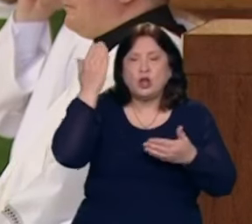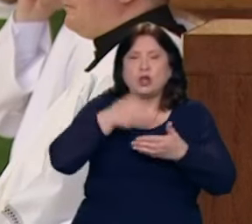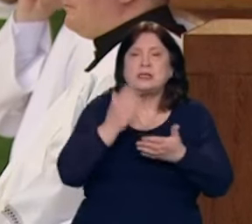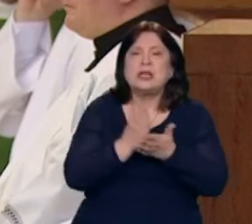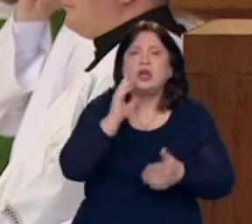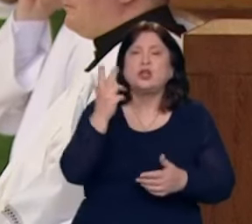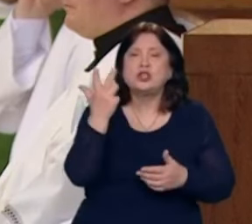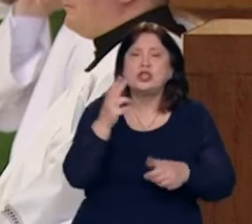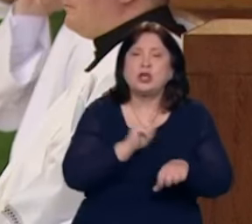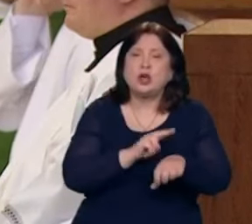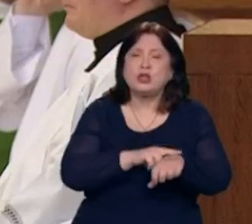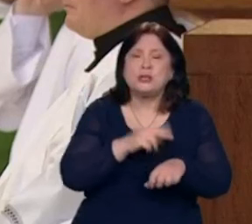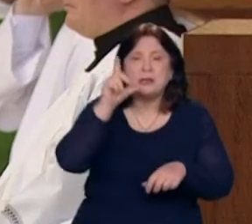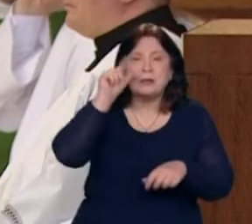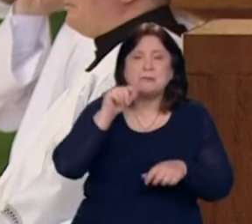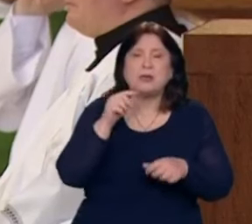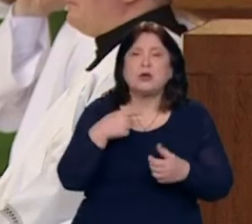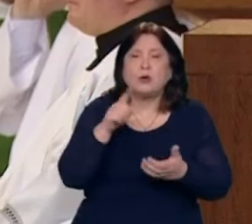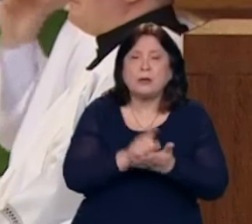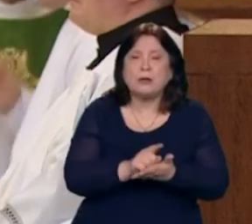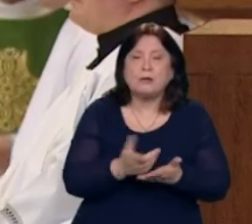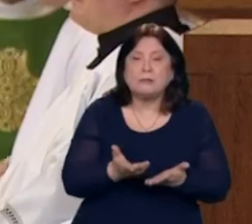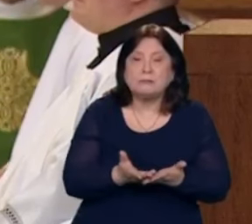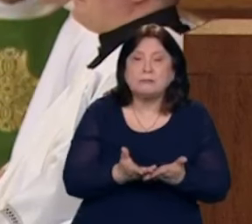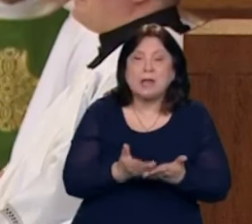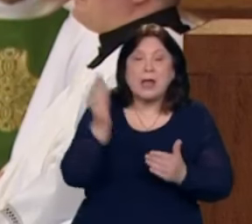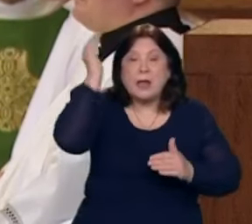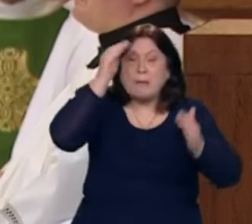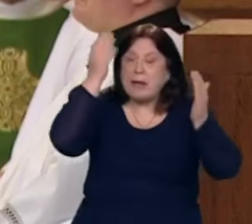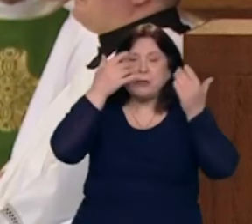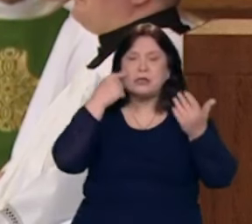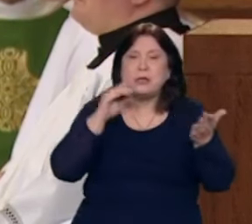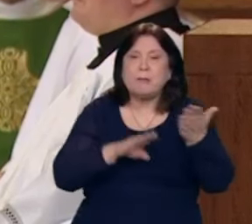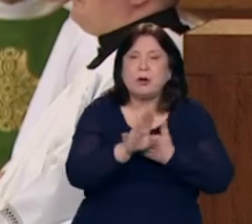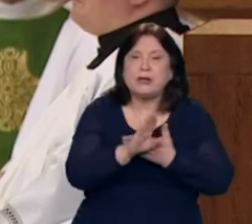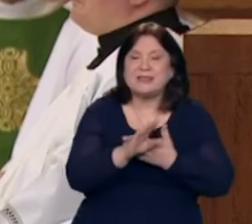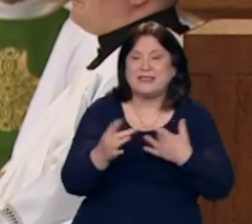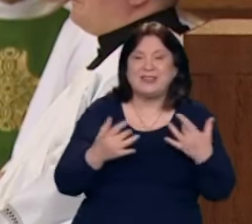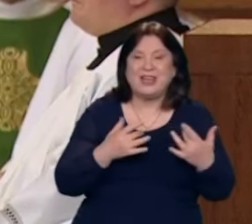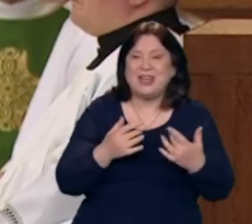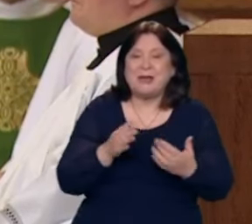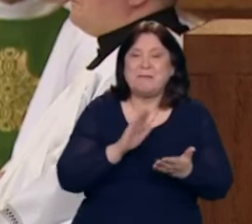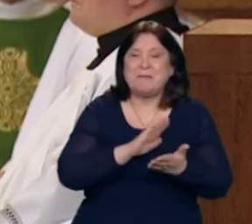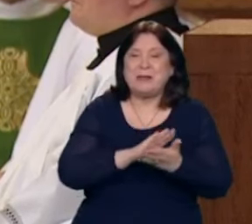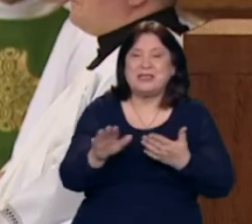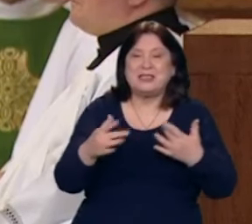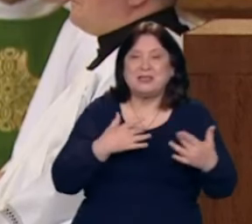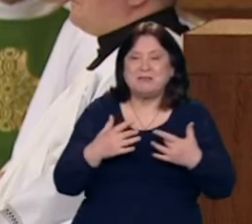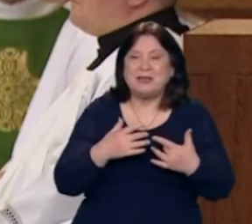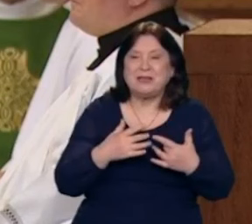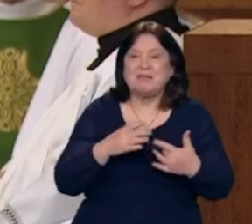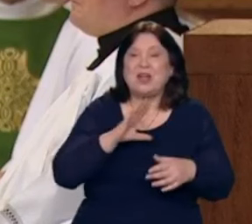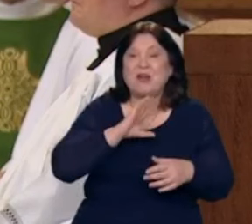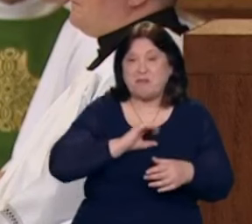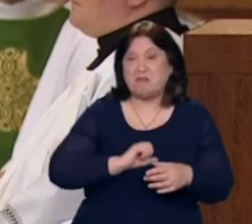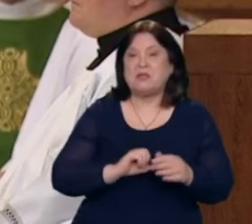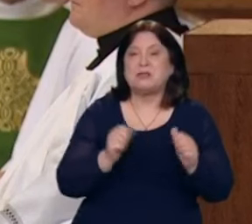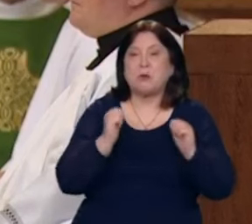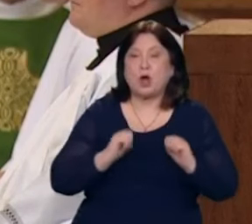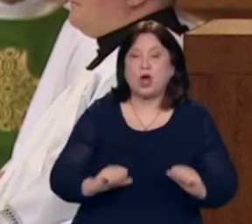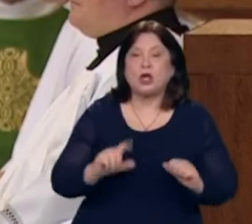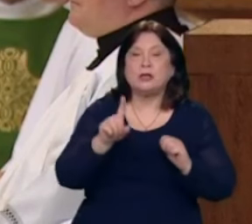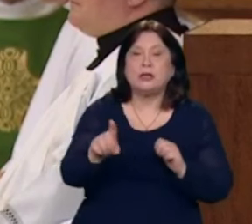godziny papież nie okazuje w żaden sposób zniecierpliwienia co wydaje mi się znamienne przy